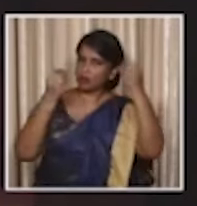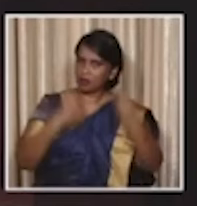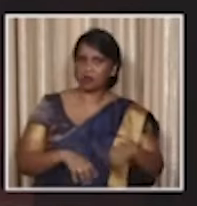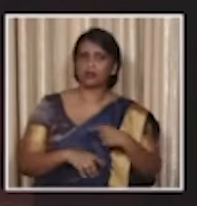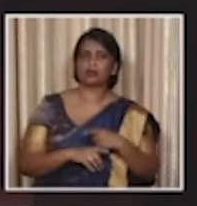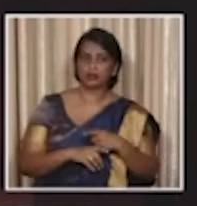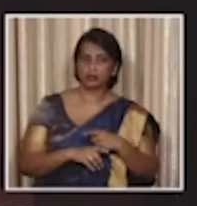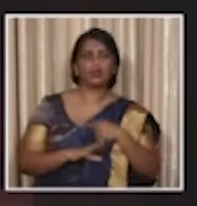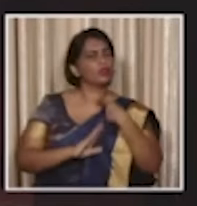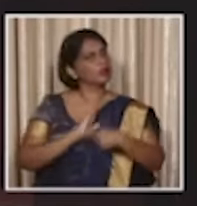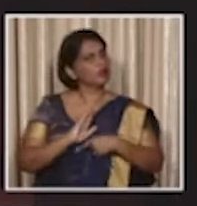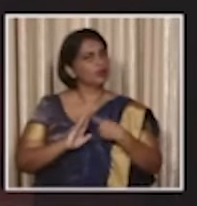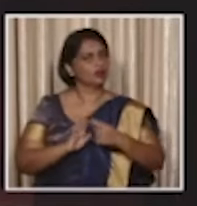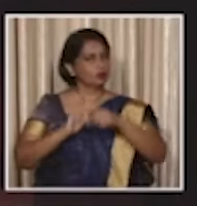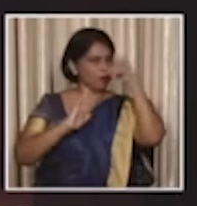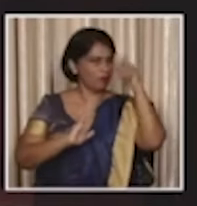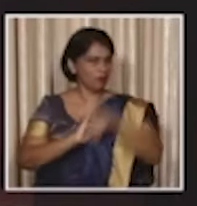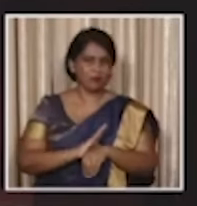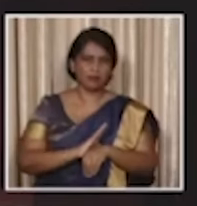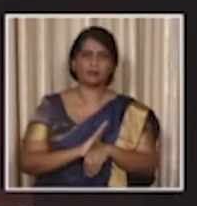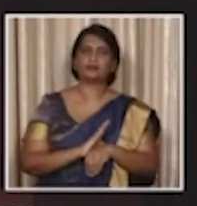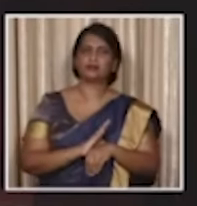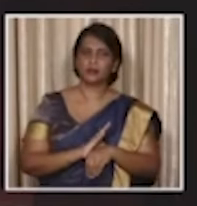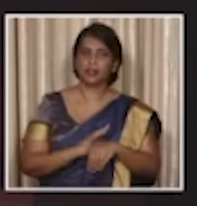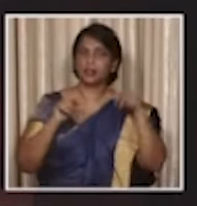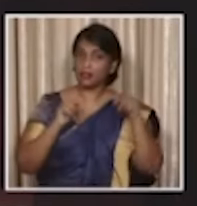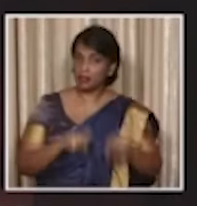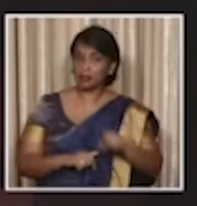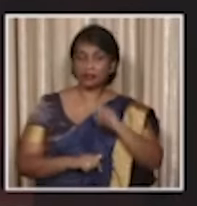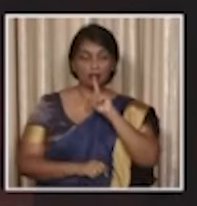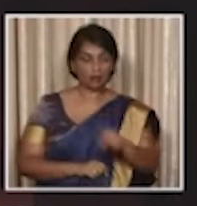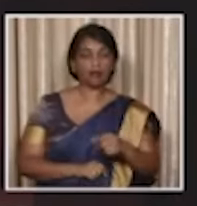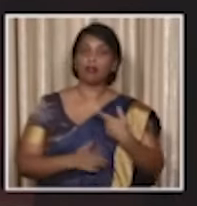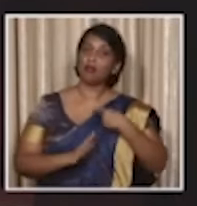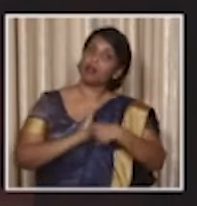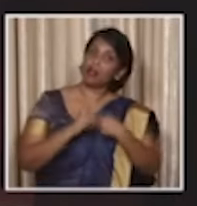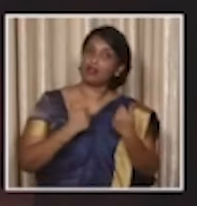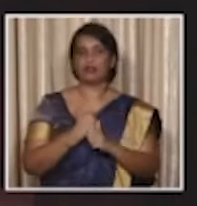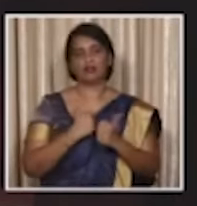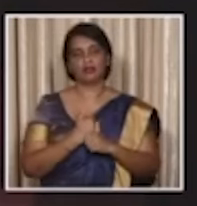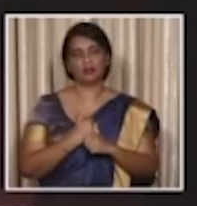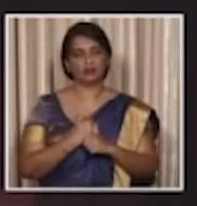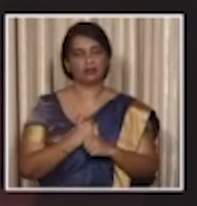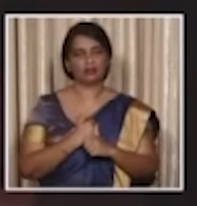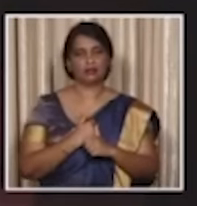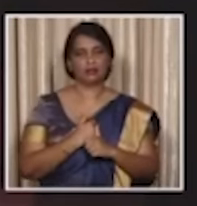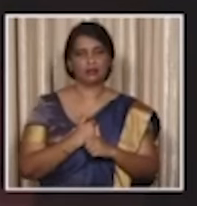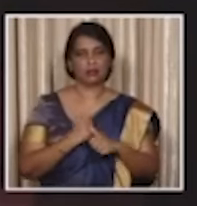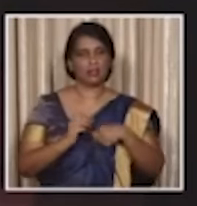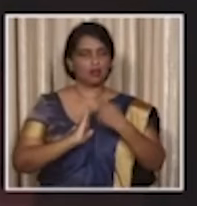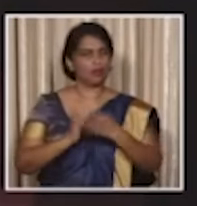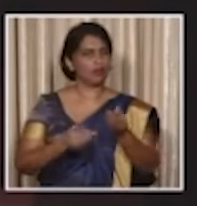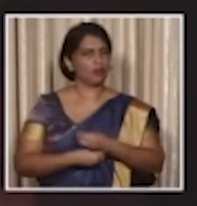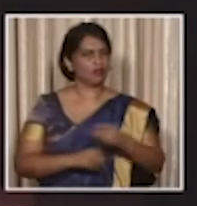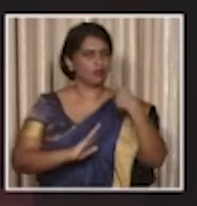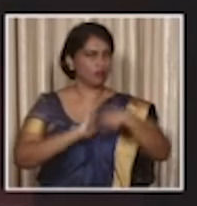කරලා, රට පතුලටම වට්ටලා දැන් එනවා කියන්න අපි රට හදනවලු. රට විනාශ